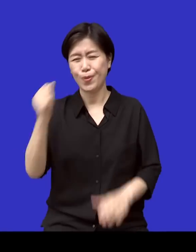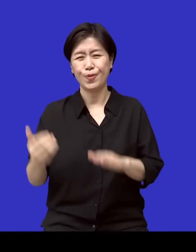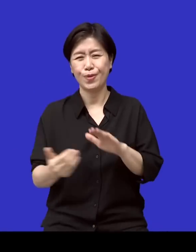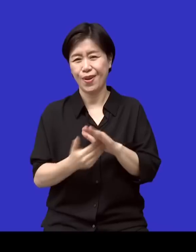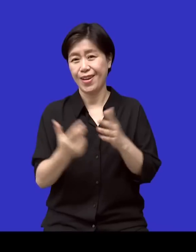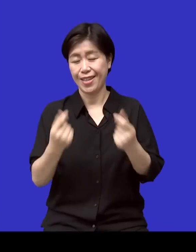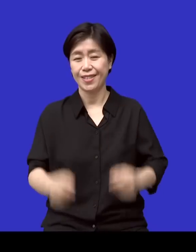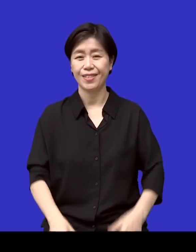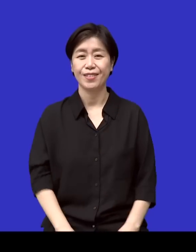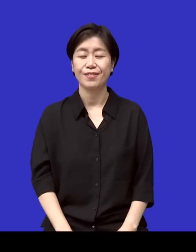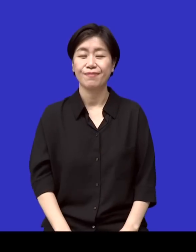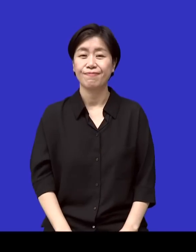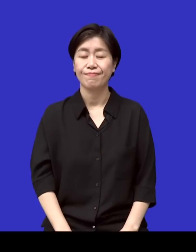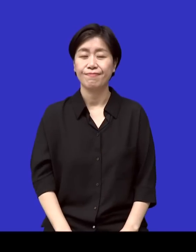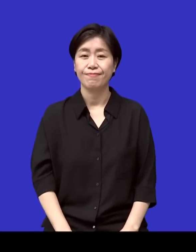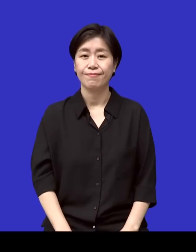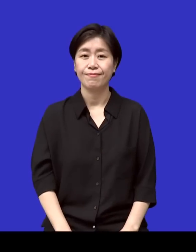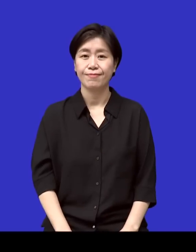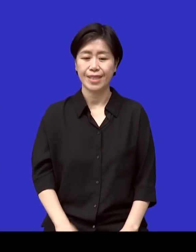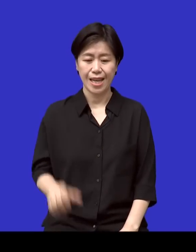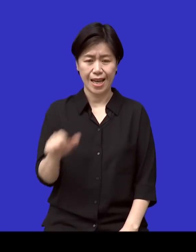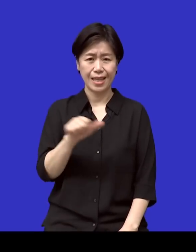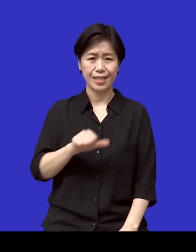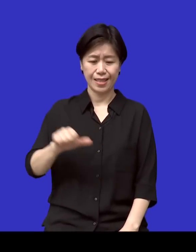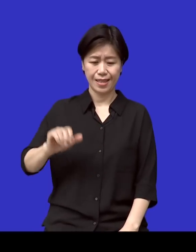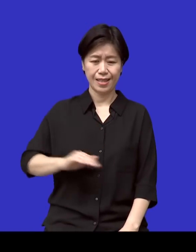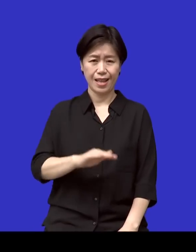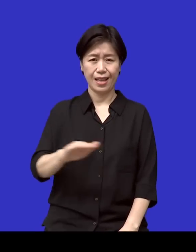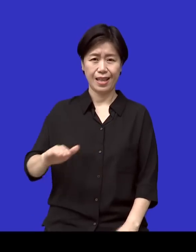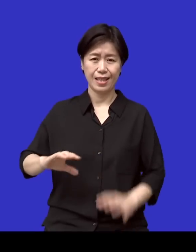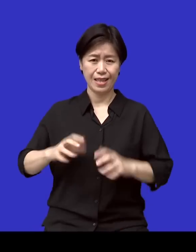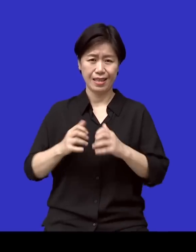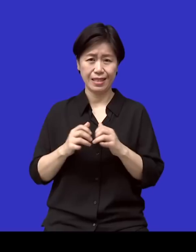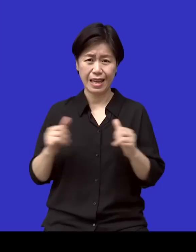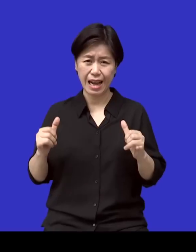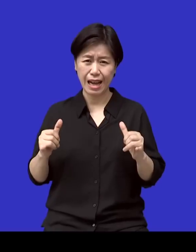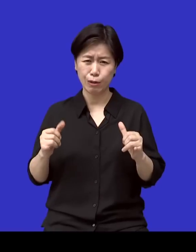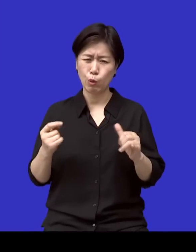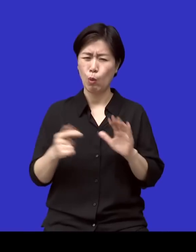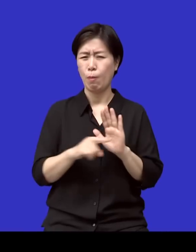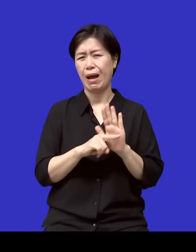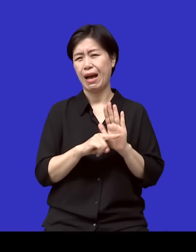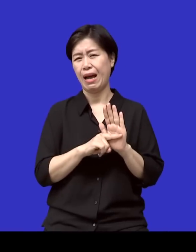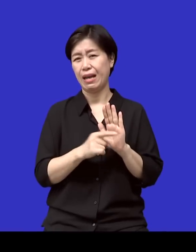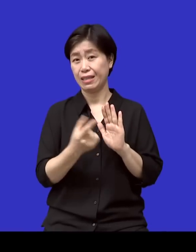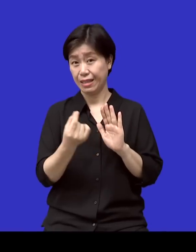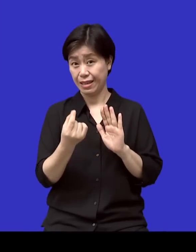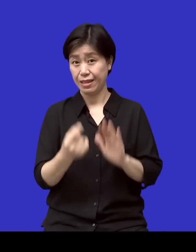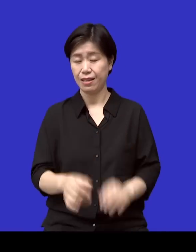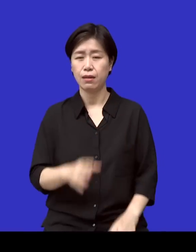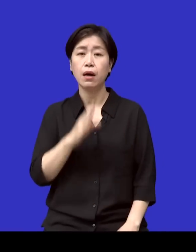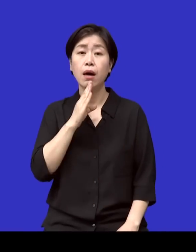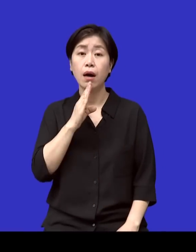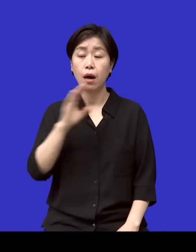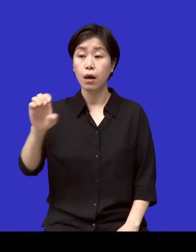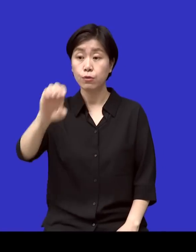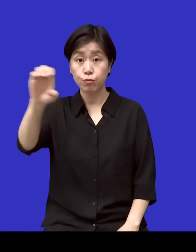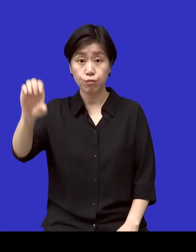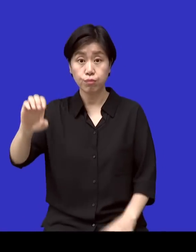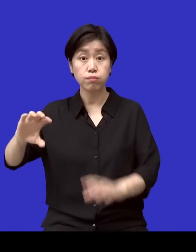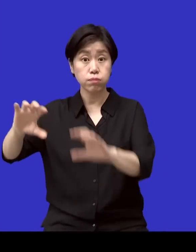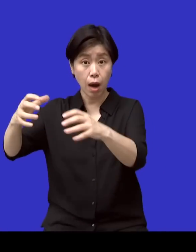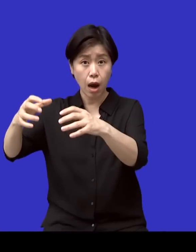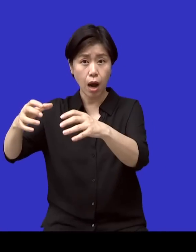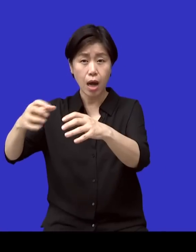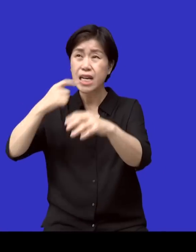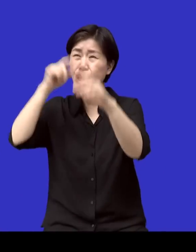것 같습니다. 아무래도 그 아시안들에게는 좀 네. 다소 불리하죠. 그렇죠. 예. 아무래도 유럽에서 더